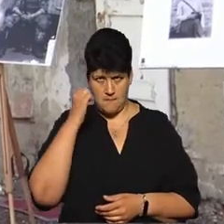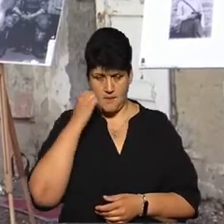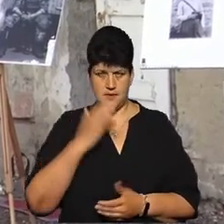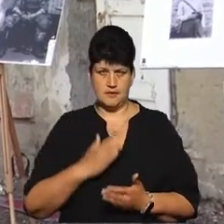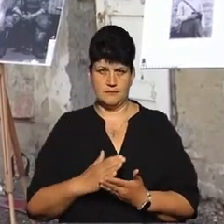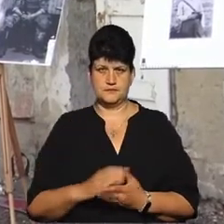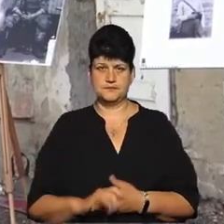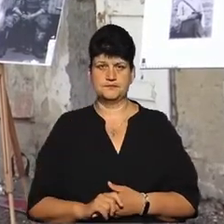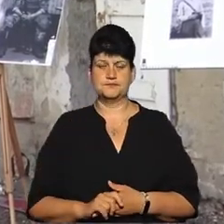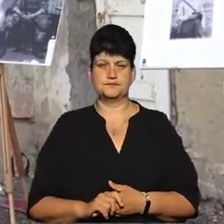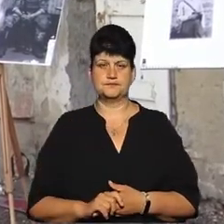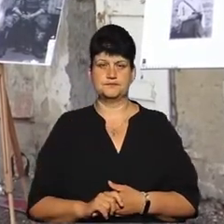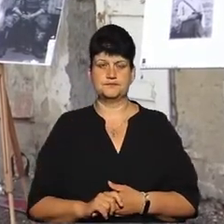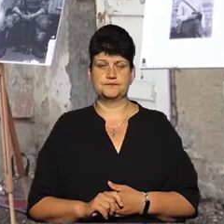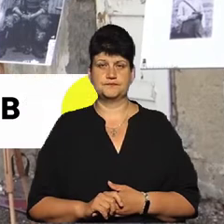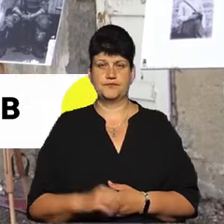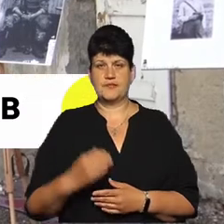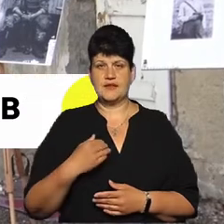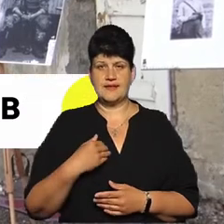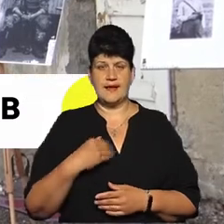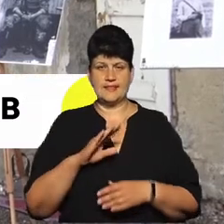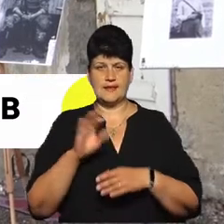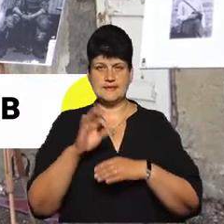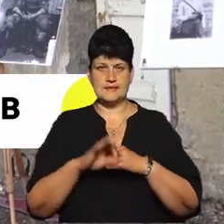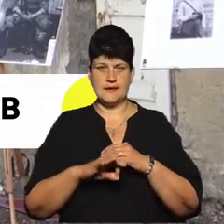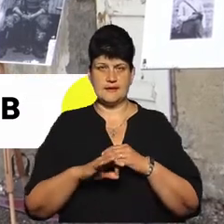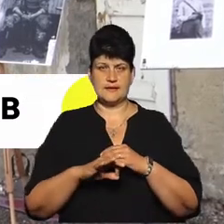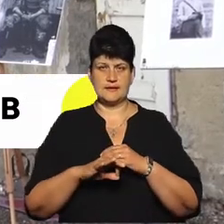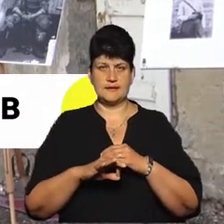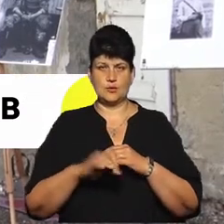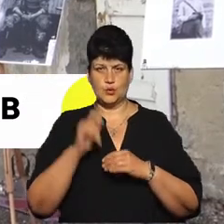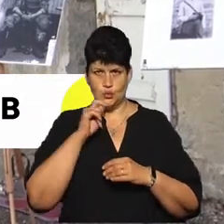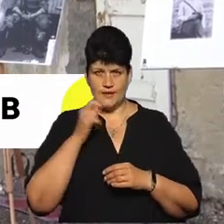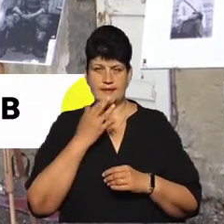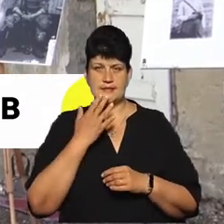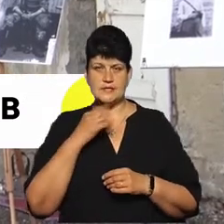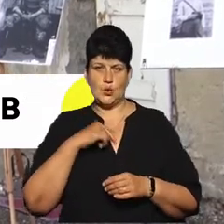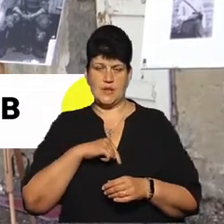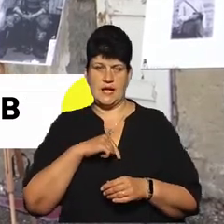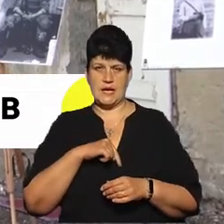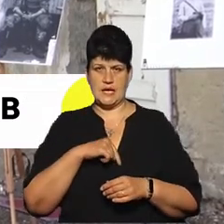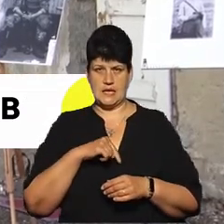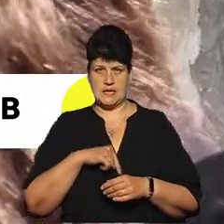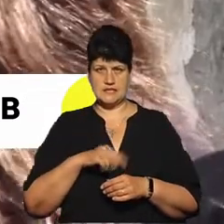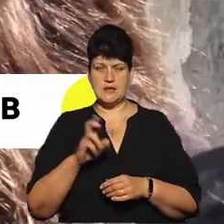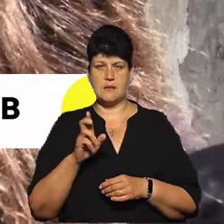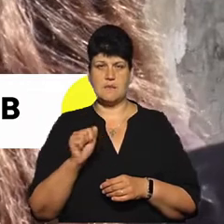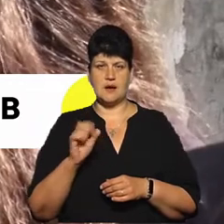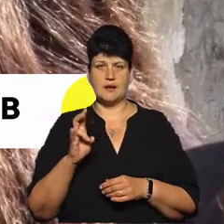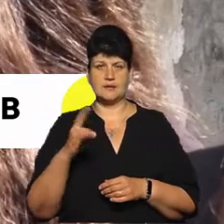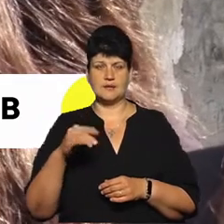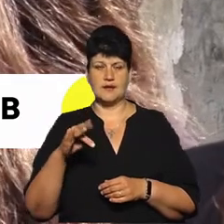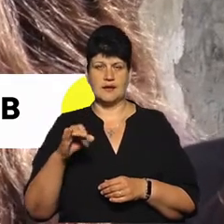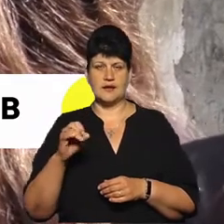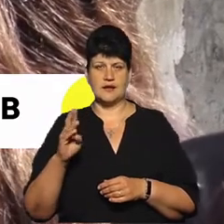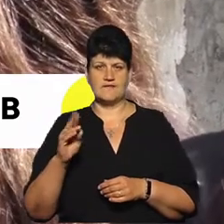Я, хоча й не з Західної України, але націоналіст, як то кажуть. Як у нас кажуть, бандерівець. Соломія